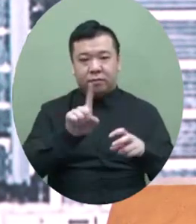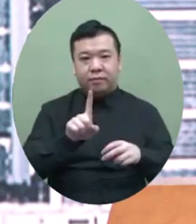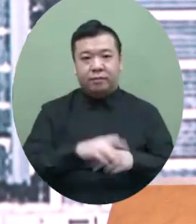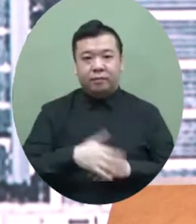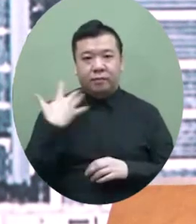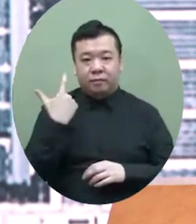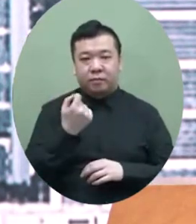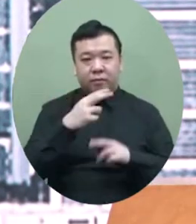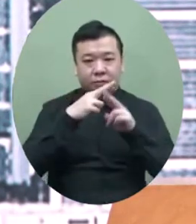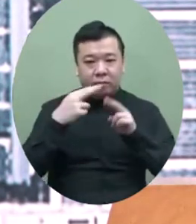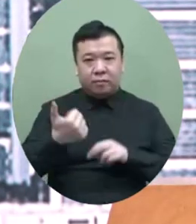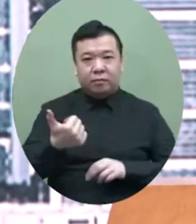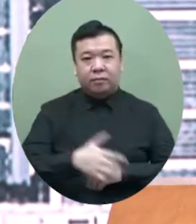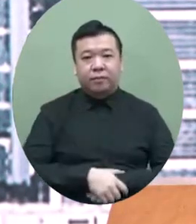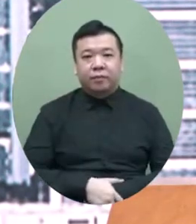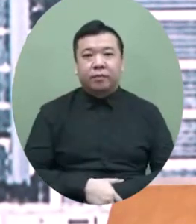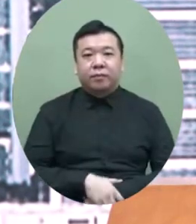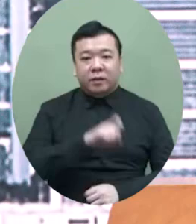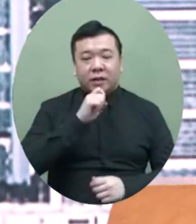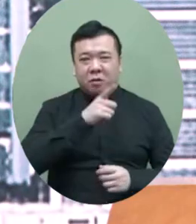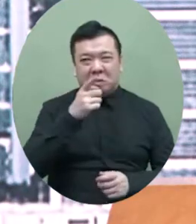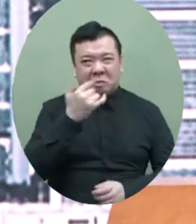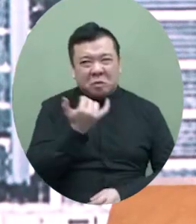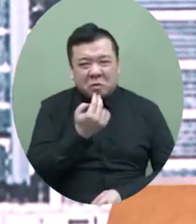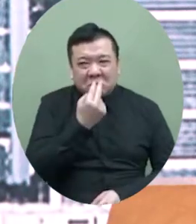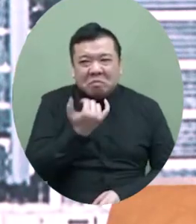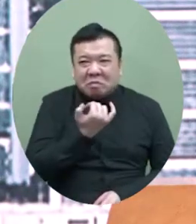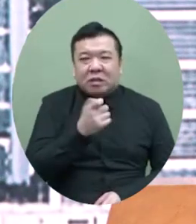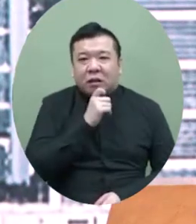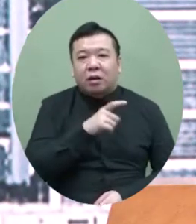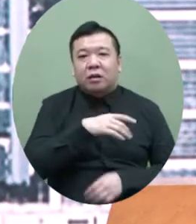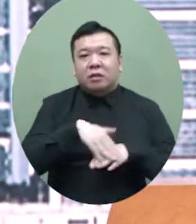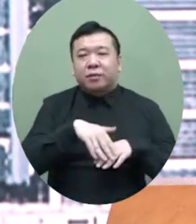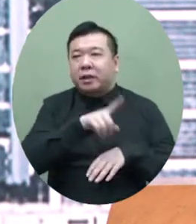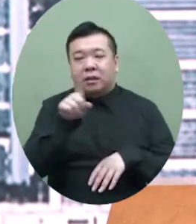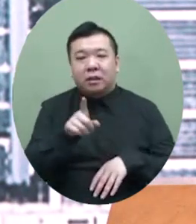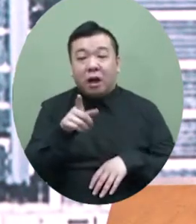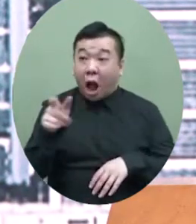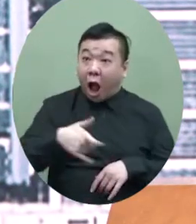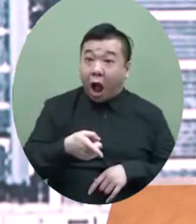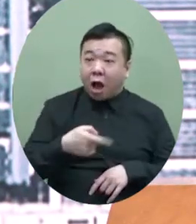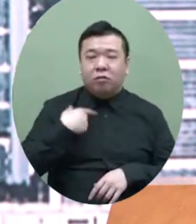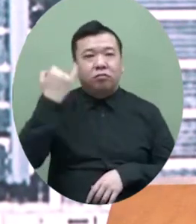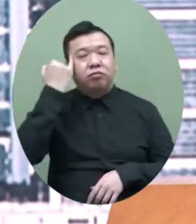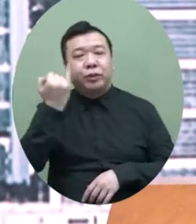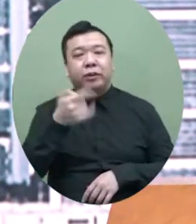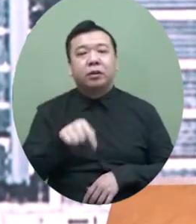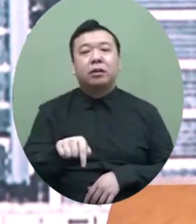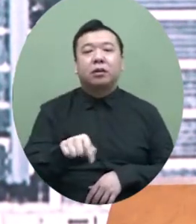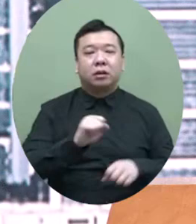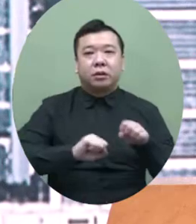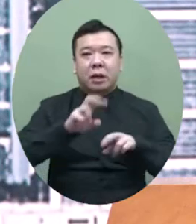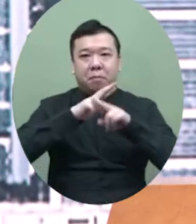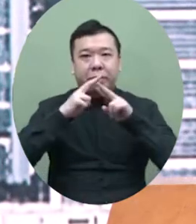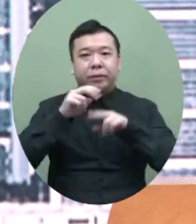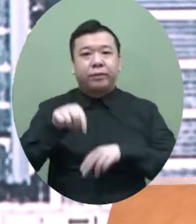近係做到保密㗎啦嚇。雖然都會有啲猜測，但係一般嘅居民都話嚟到啦嚇，我哋都唔知咁。呢個就係行動保